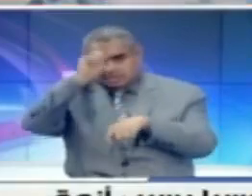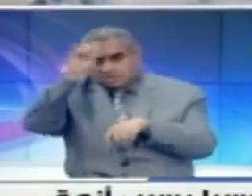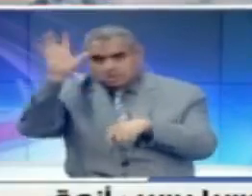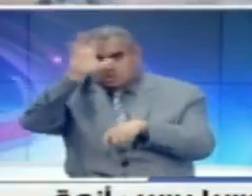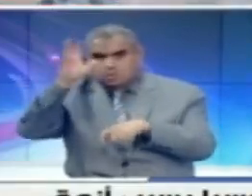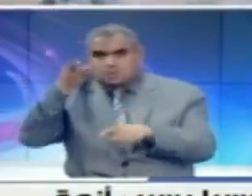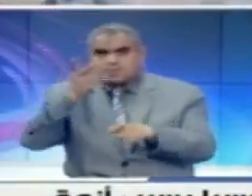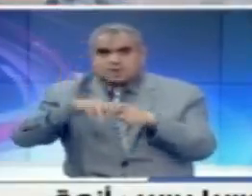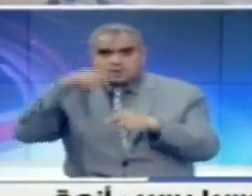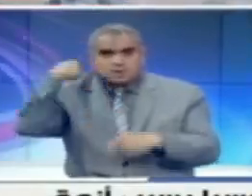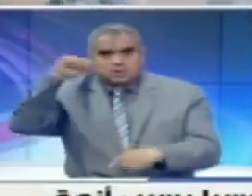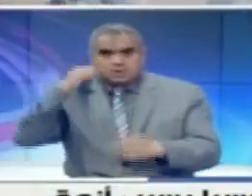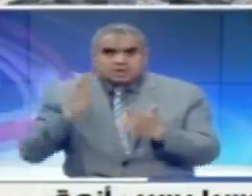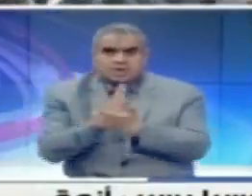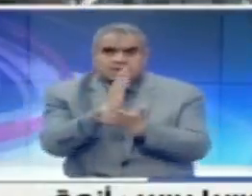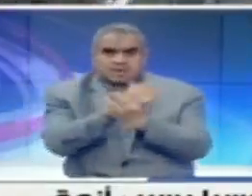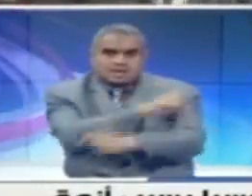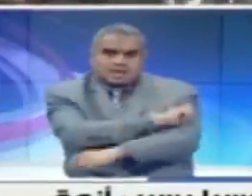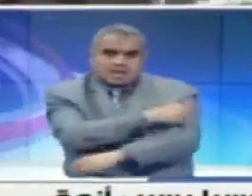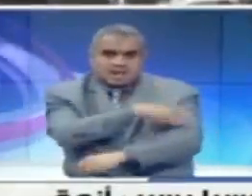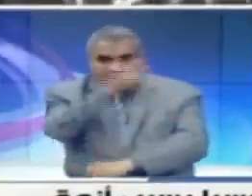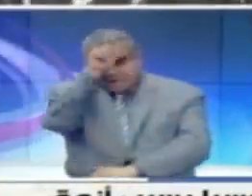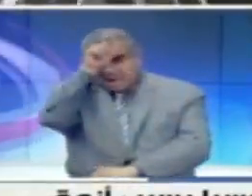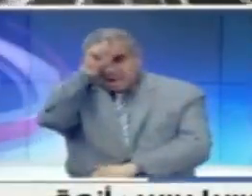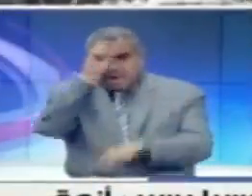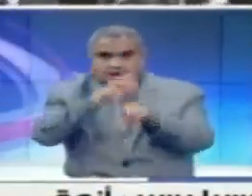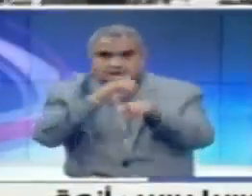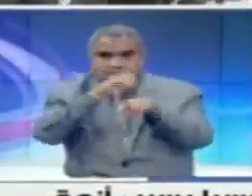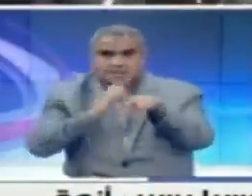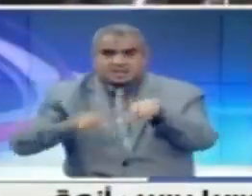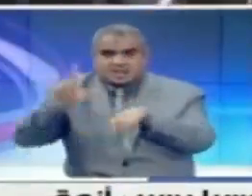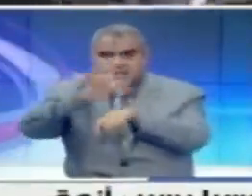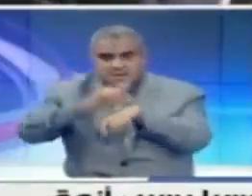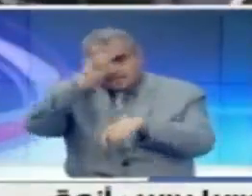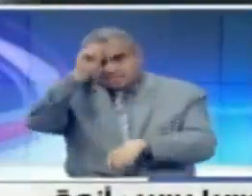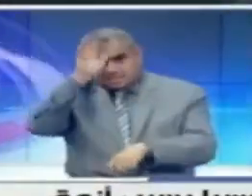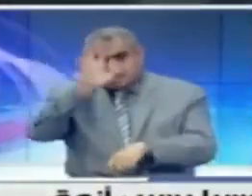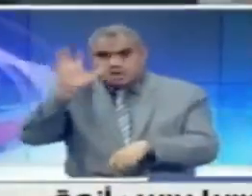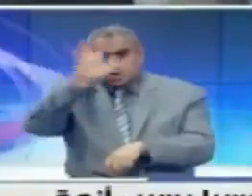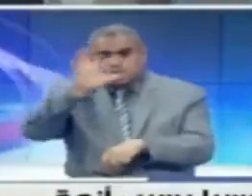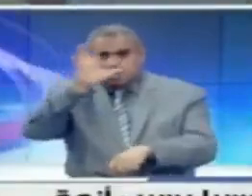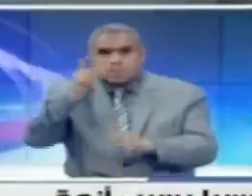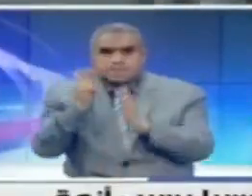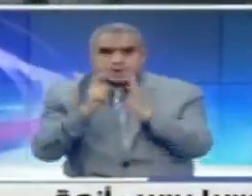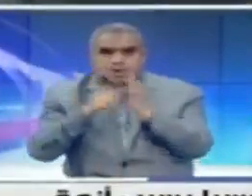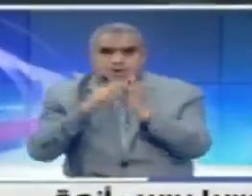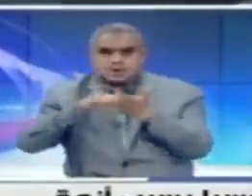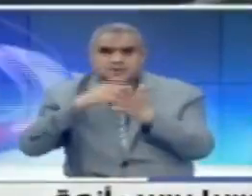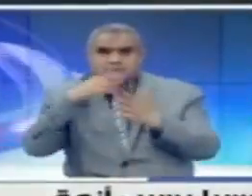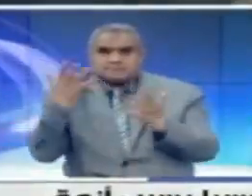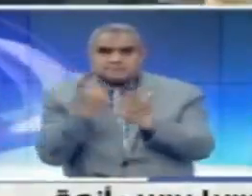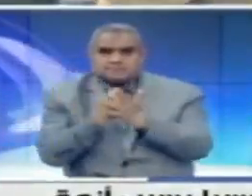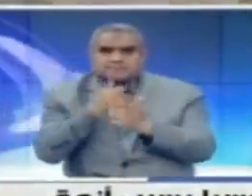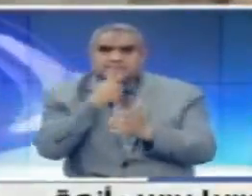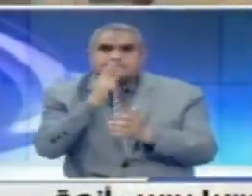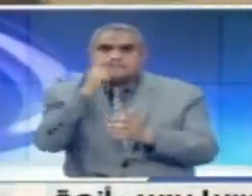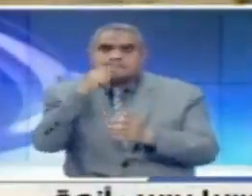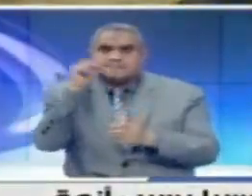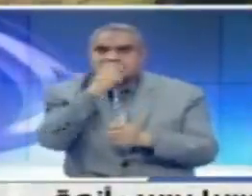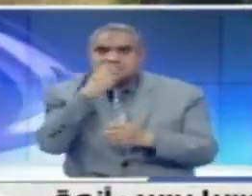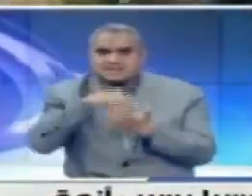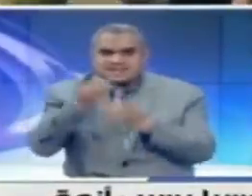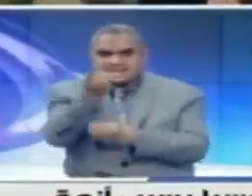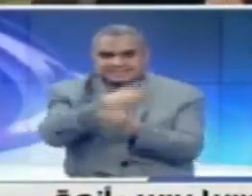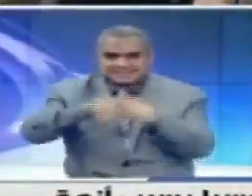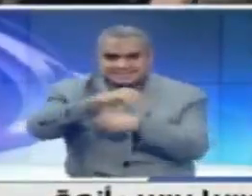الأوروبي. كان وزير الخارجية الألماني قد دعا الاتحاد الأوروبي لفرض عقوبات جديدة على مينسك بسبب أزمة